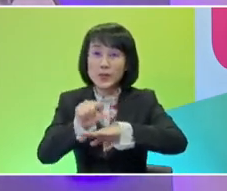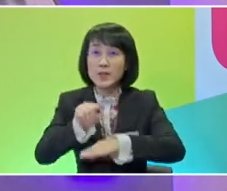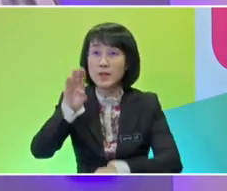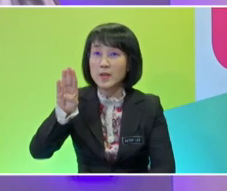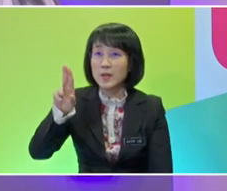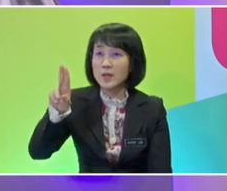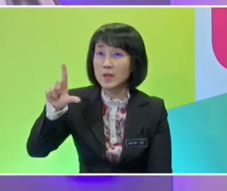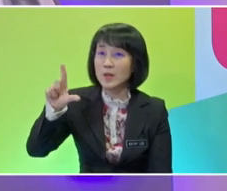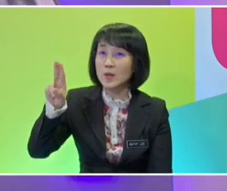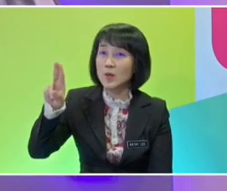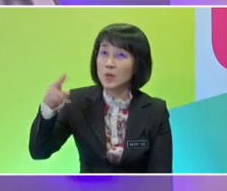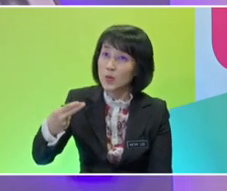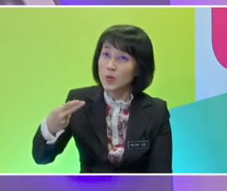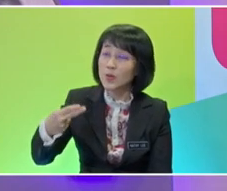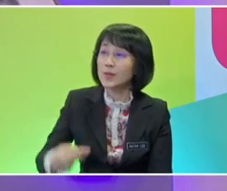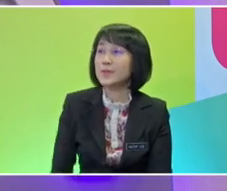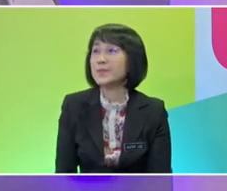diracik sebagai